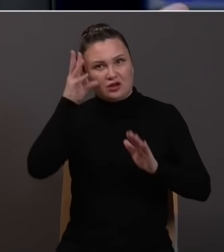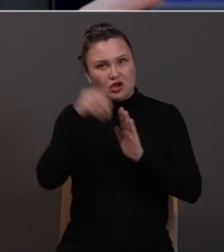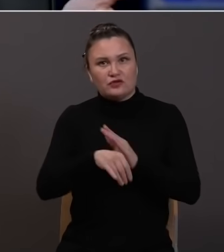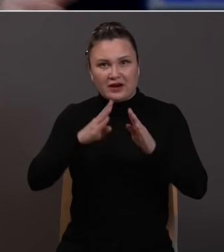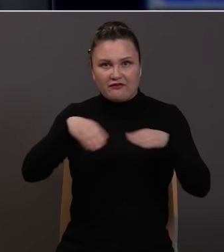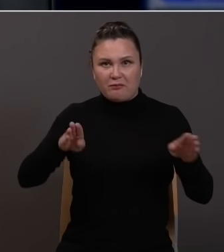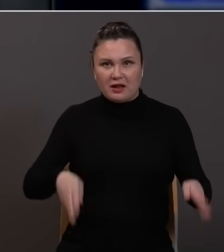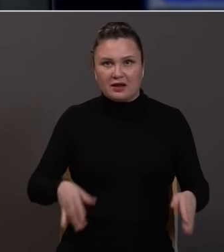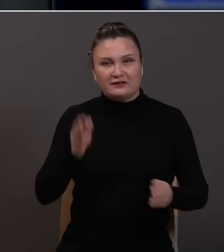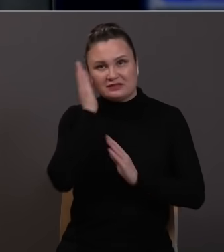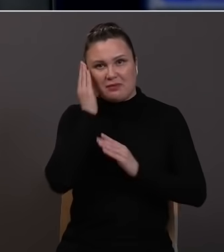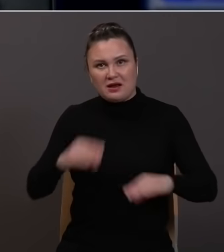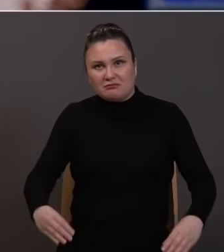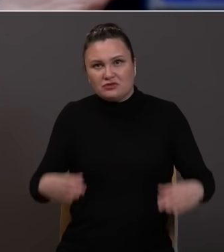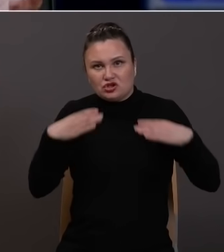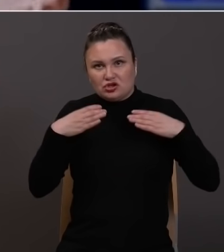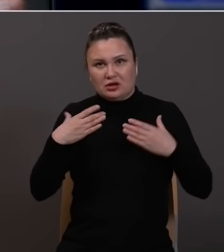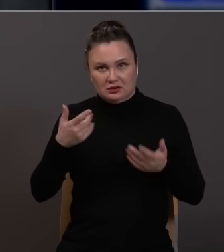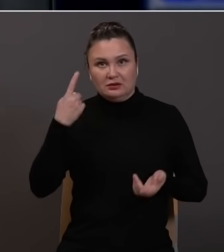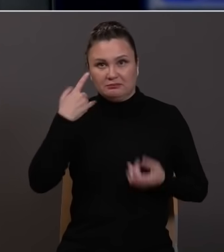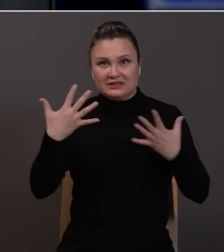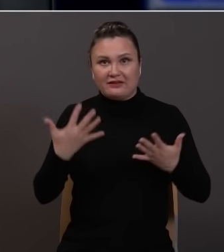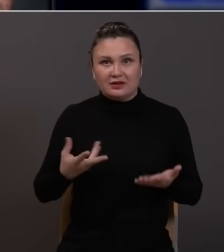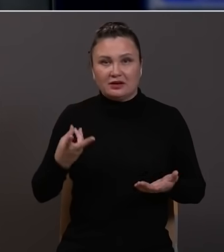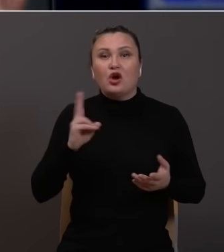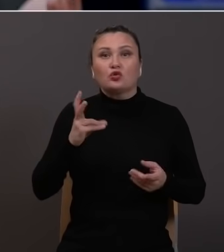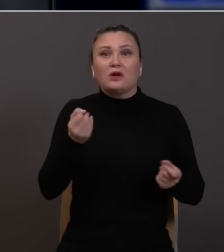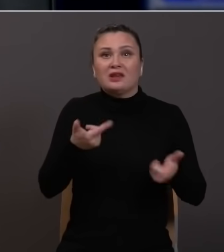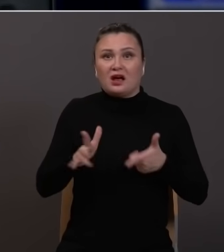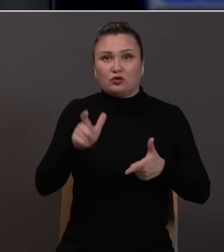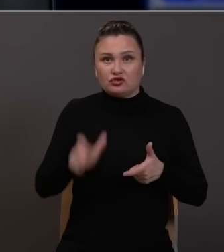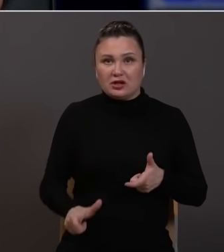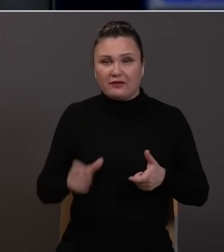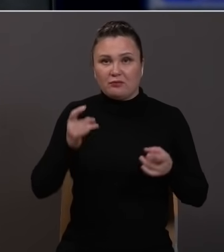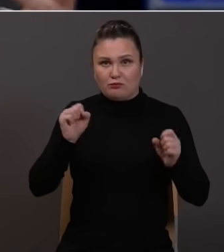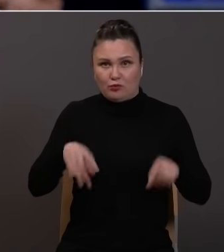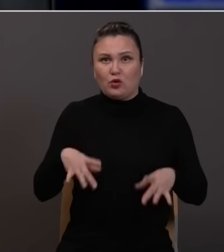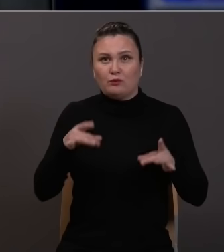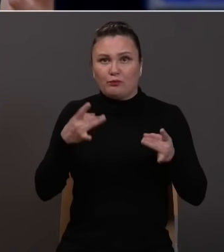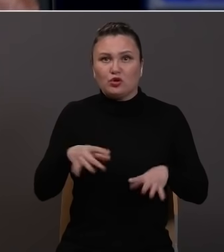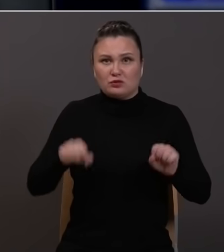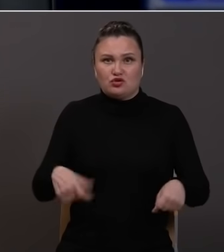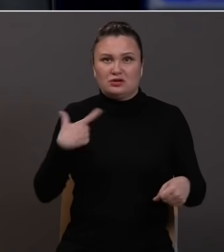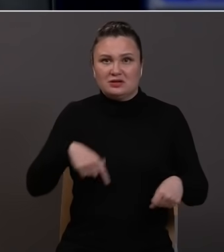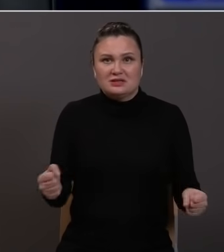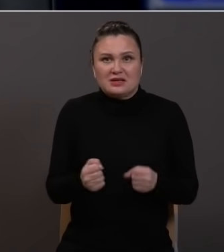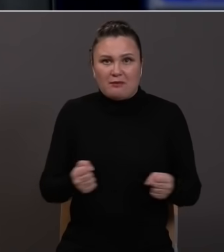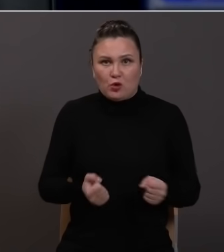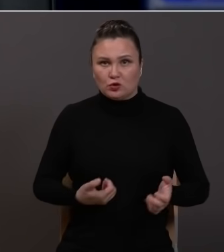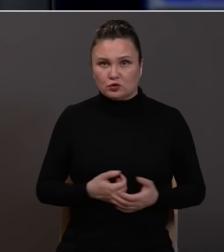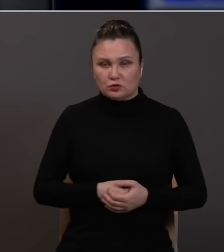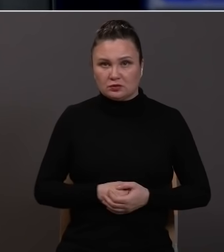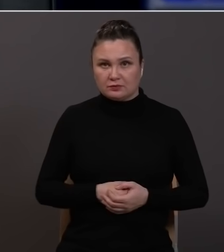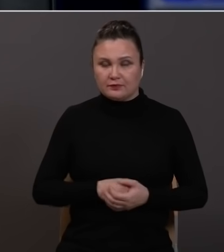в палатках, в спальниках. Ну, можно представить, как это, то есть неподготовленный человек может просто там замерзнуть определенное. Второе —